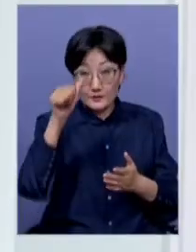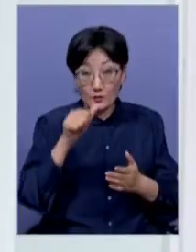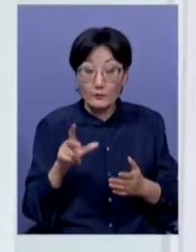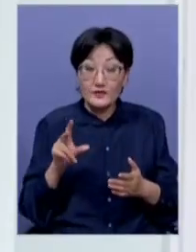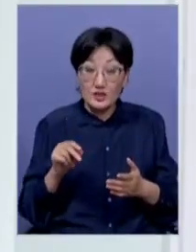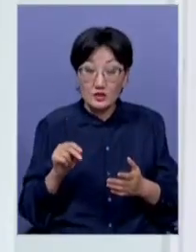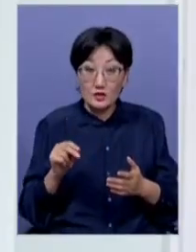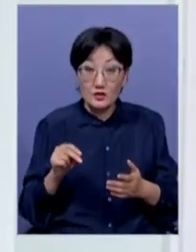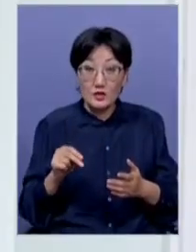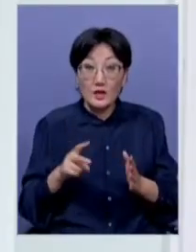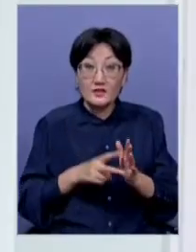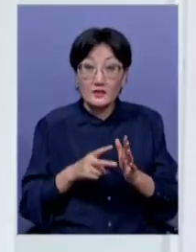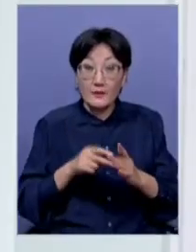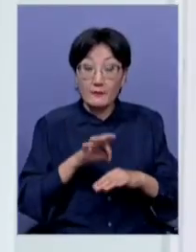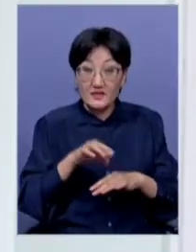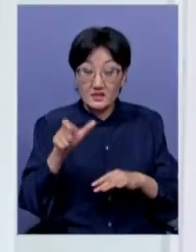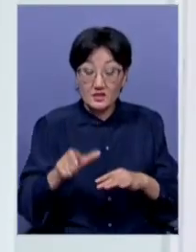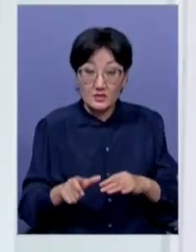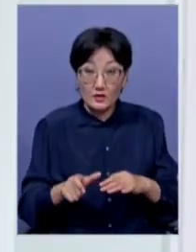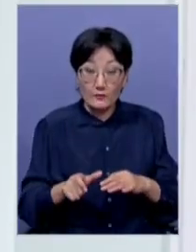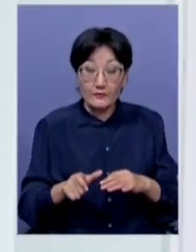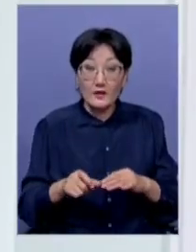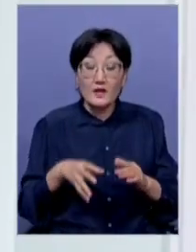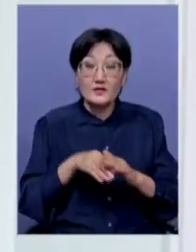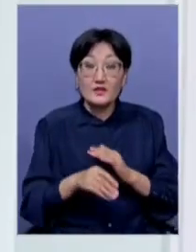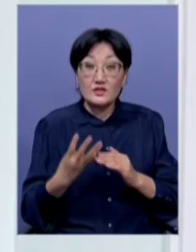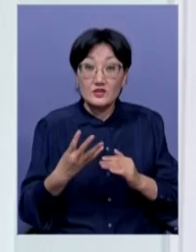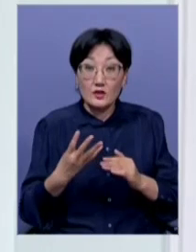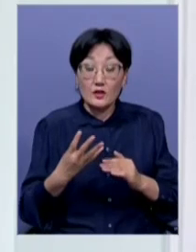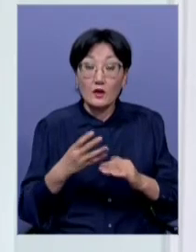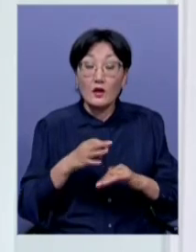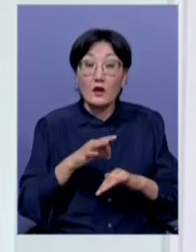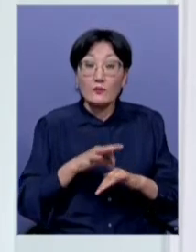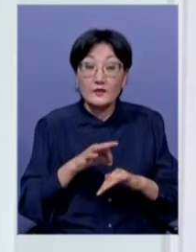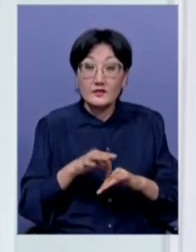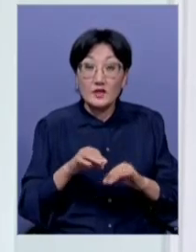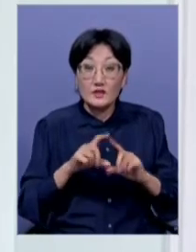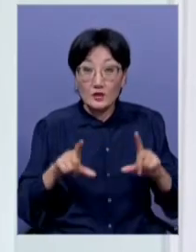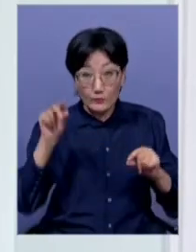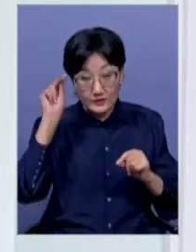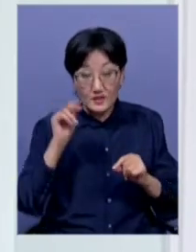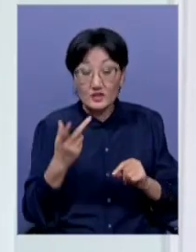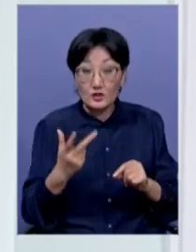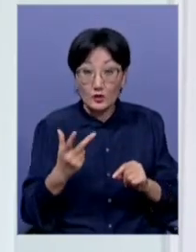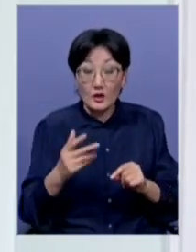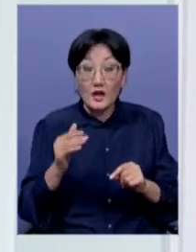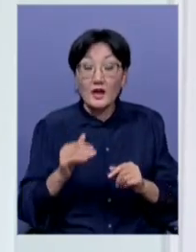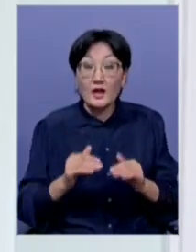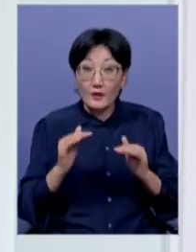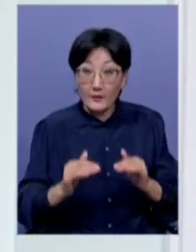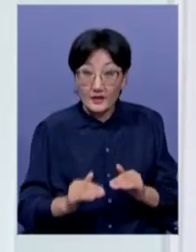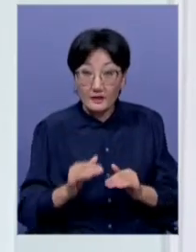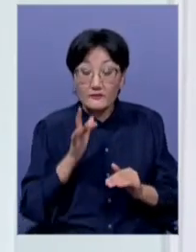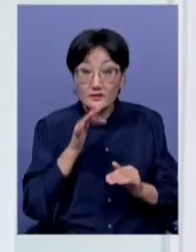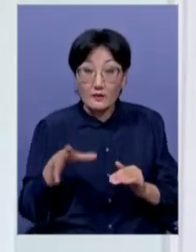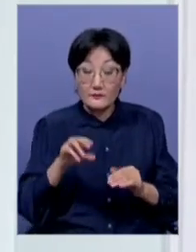количестве 7 пациентов. Среди них 4 пациентов были дети школьного возраста и 3 дети раннего возраста. Все